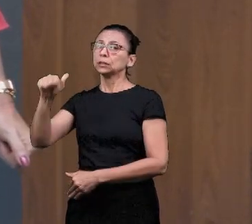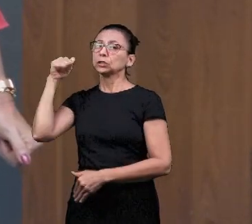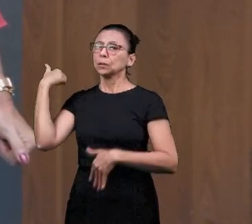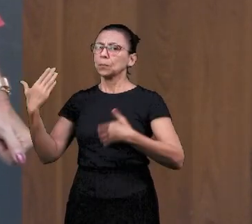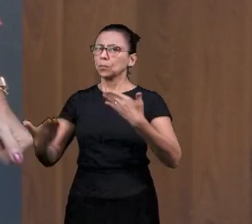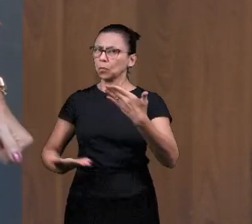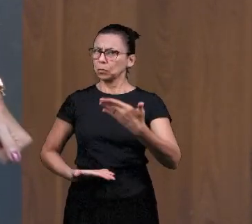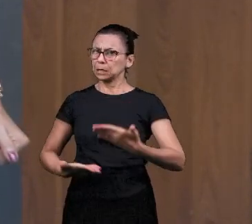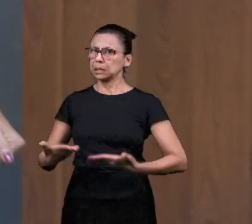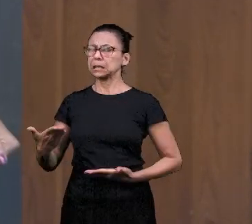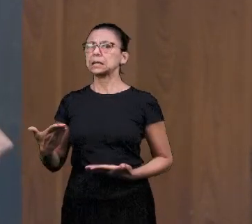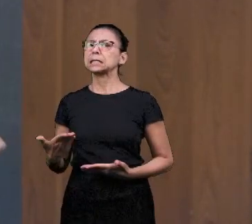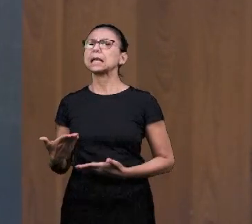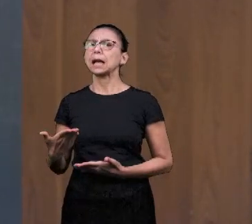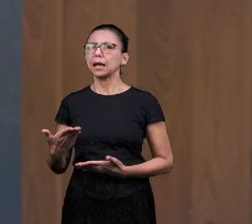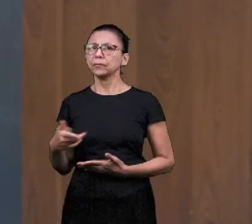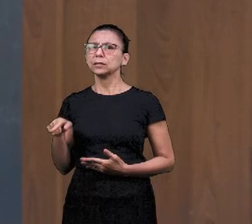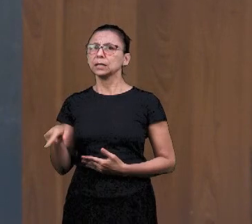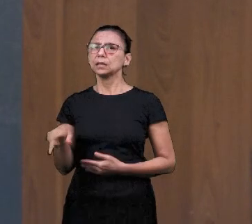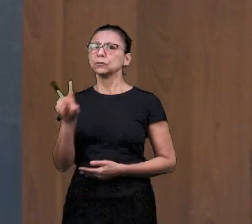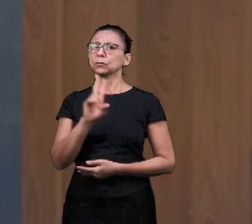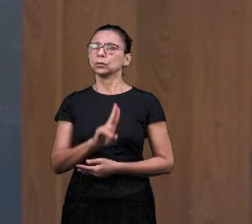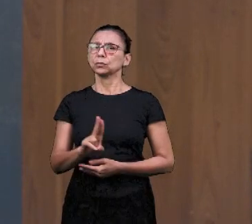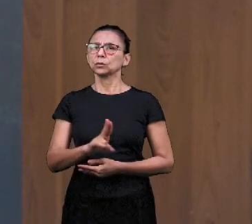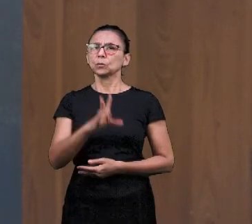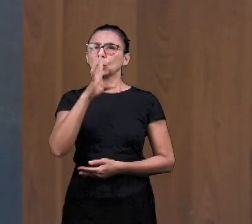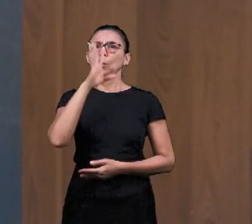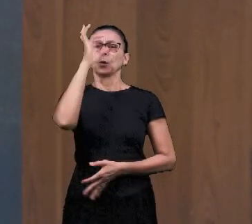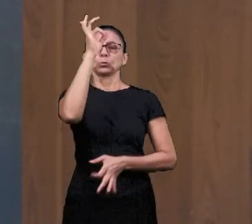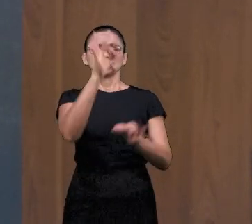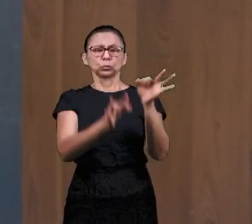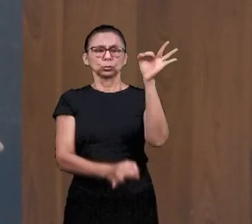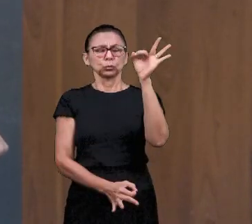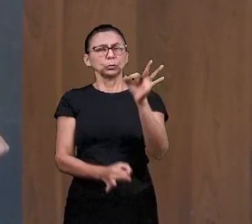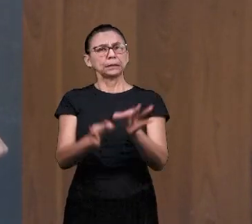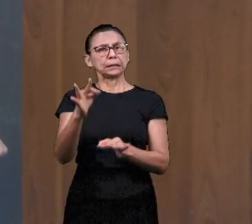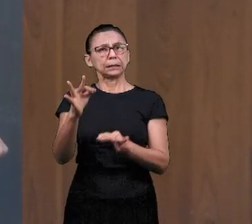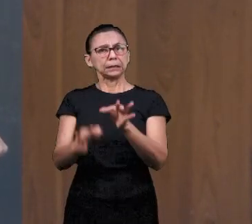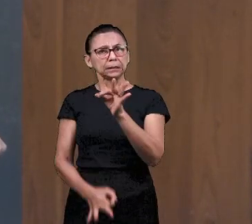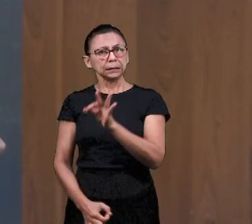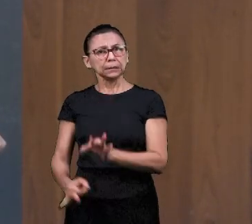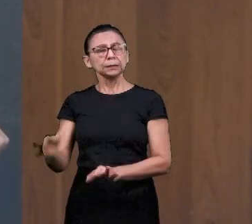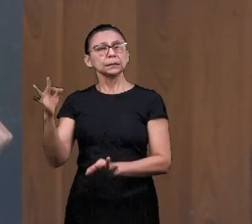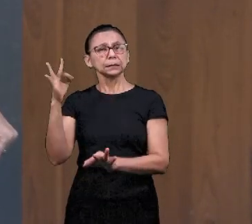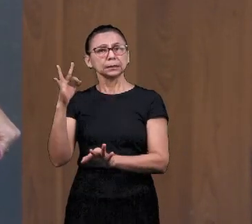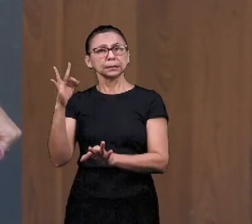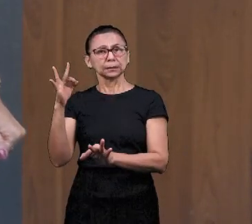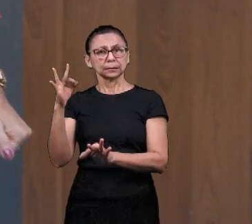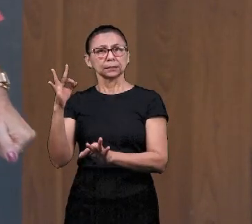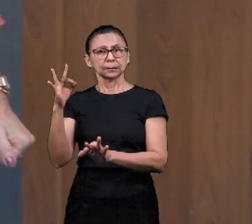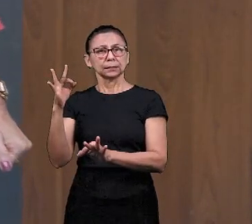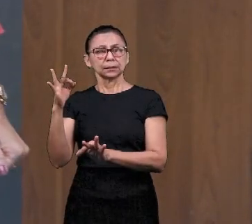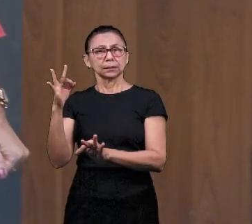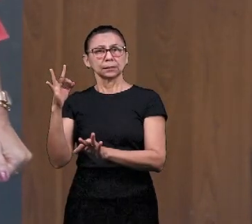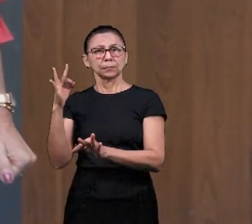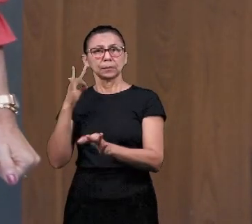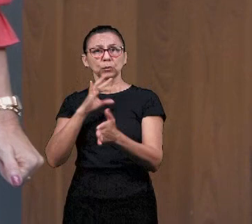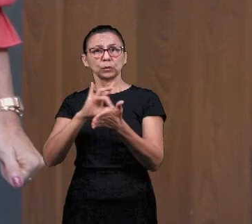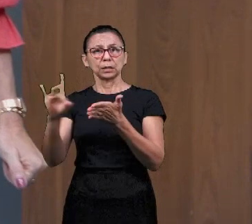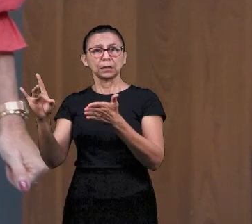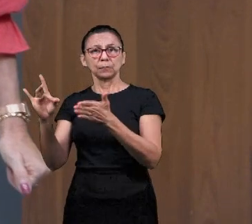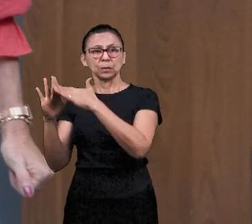pour juger et délivrer le peuple d'Israël de l'oppression des ennemis. Et dans une de ces familles a été